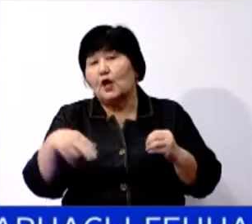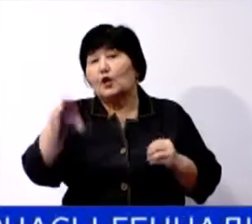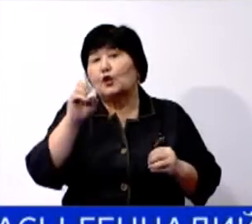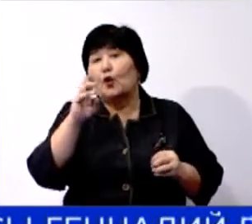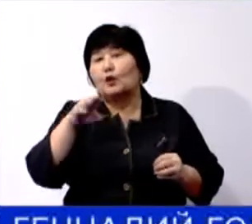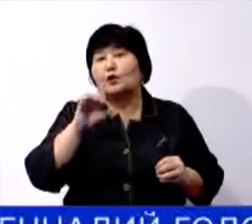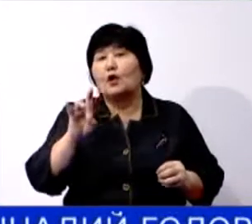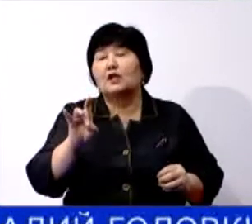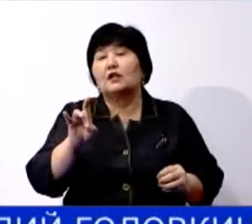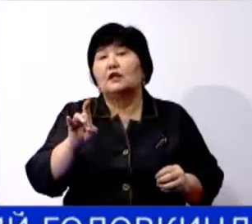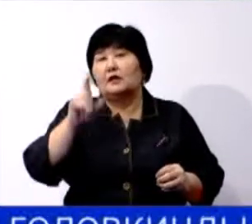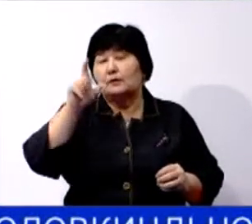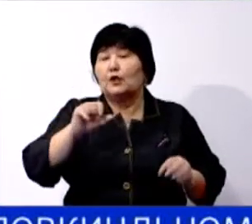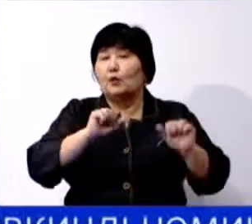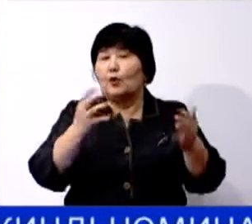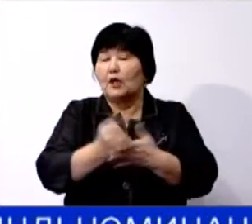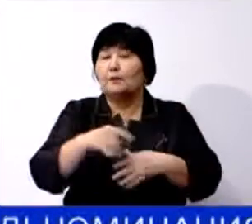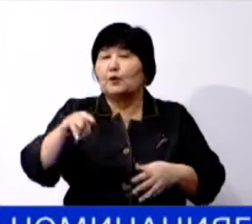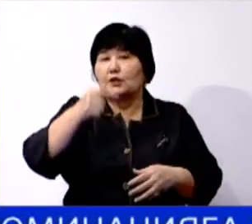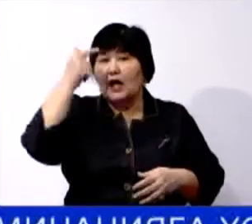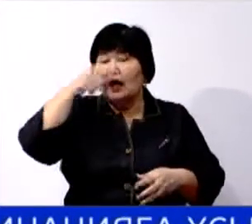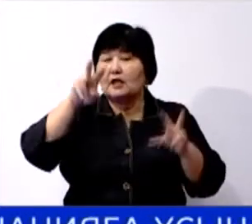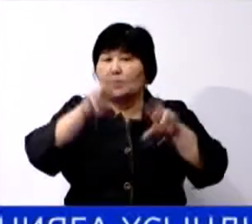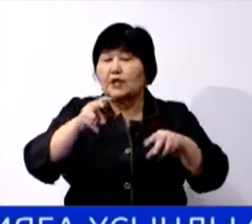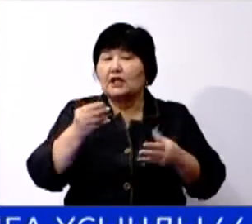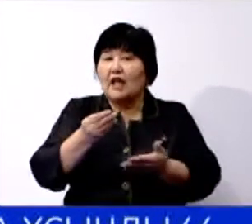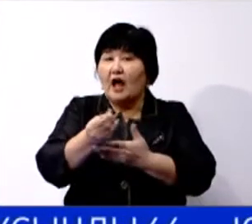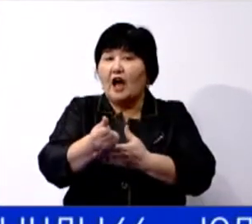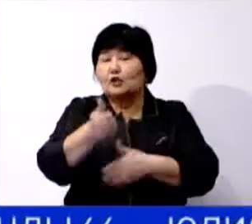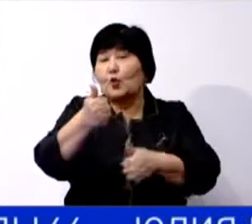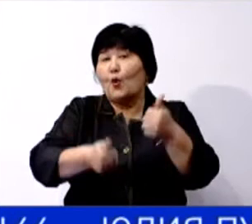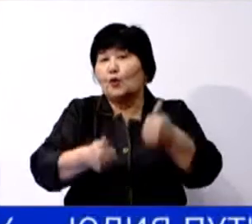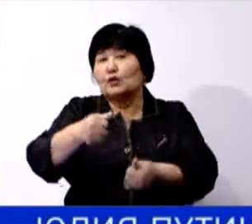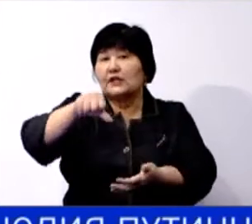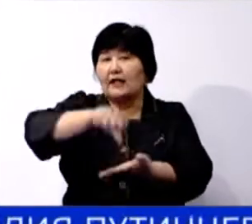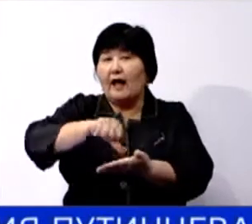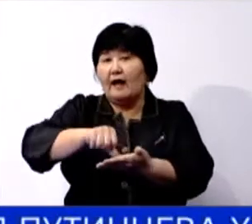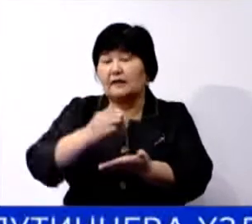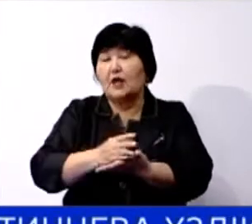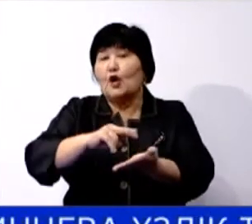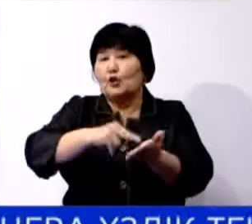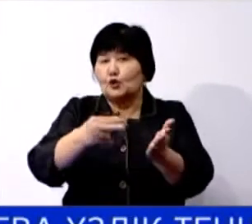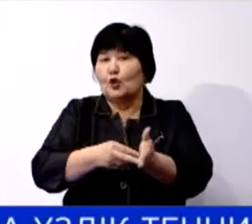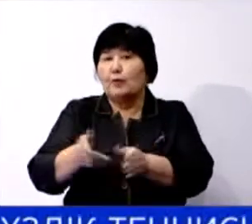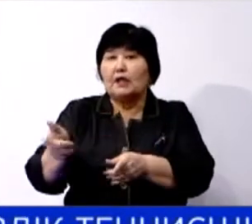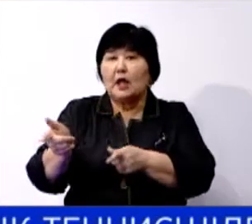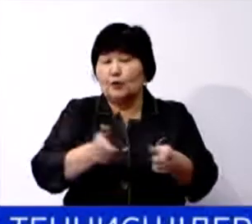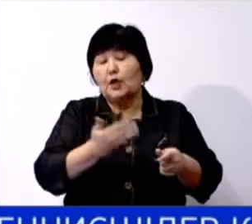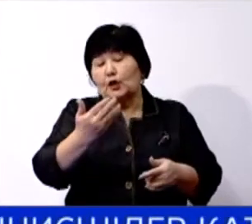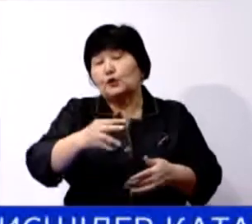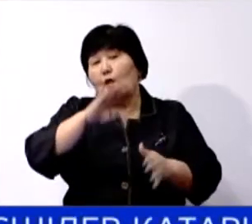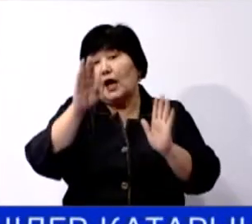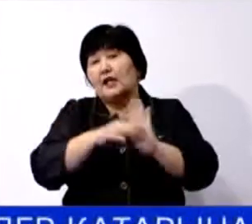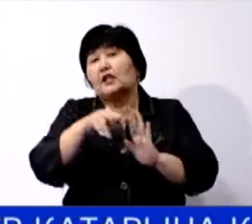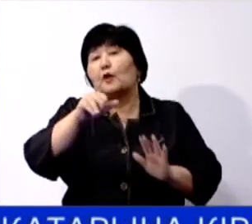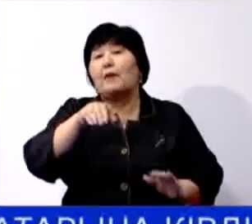PhD қорғап шықты. Республикалық ғылыми зерттеулерді қаржыландыру конкурстарына қатысып жобалар өтіп, сол жобаның аясында